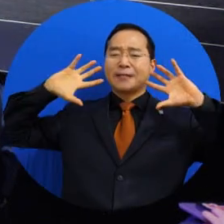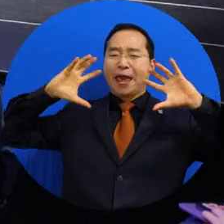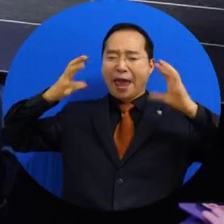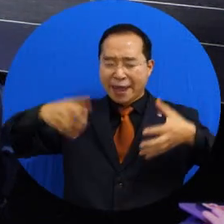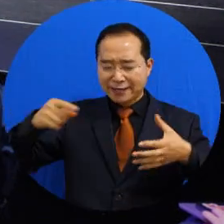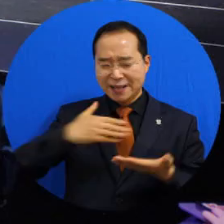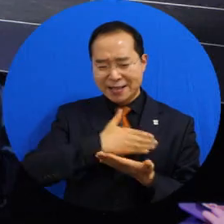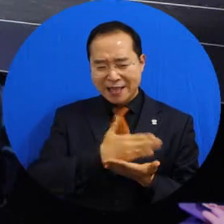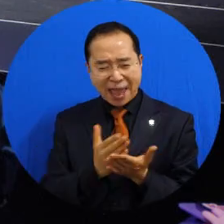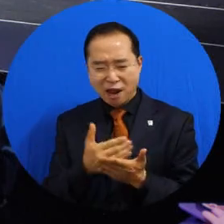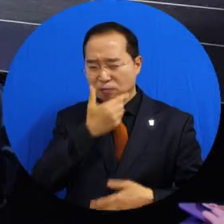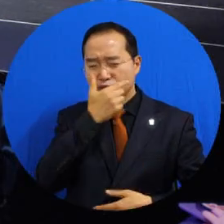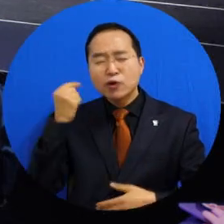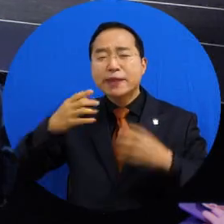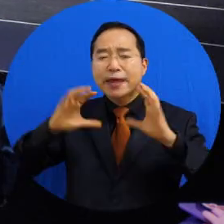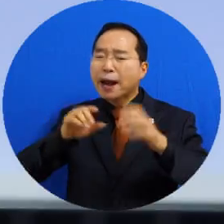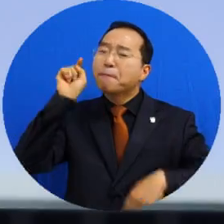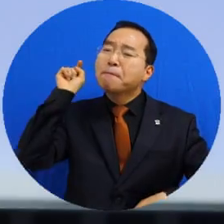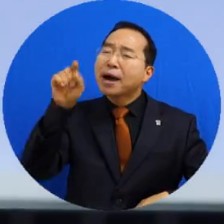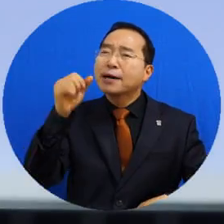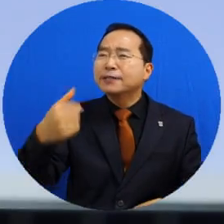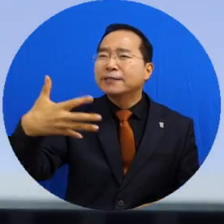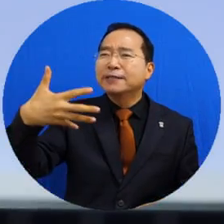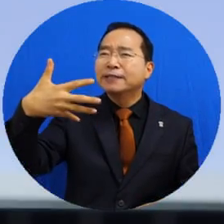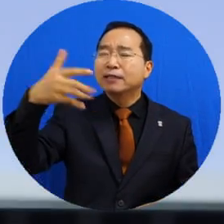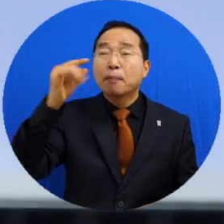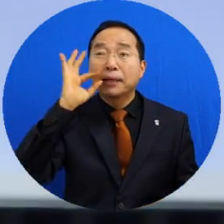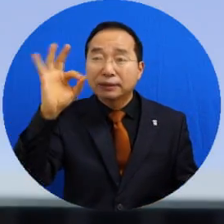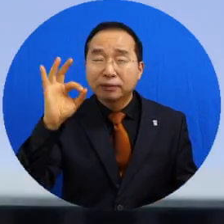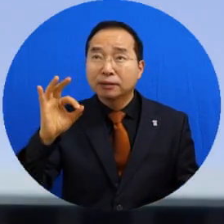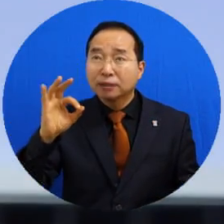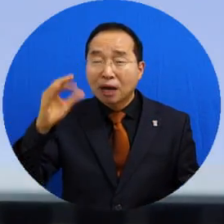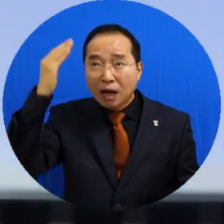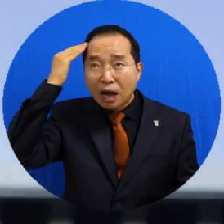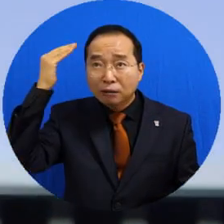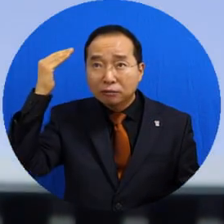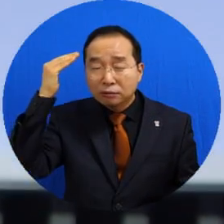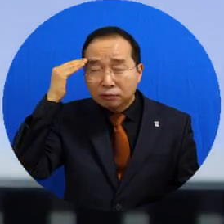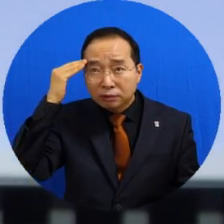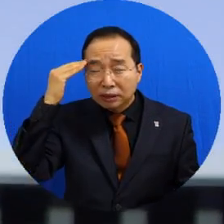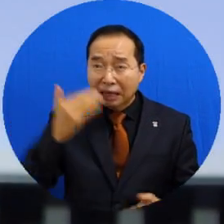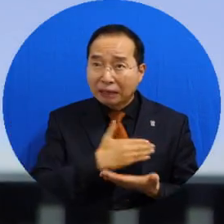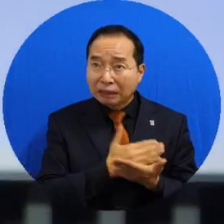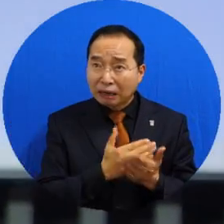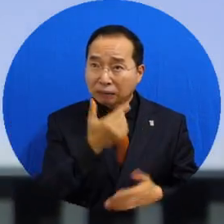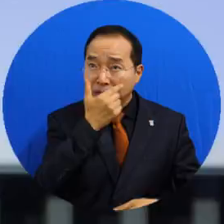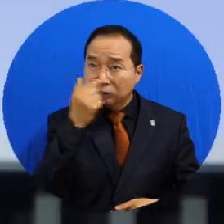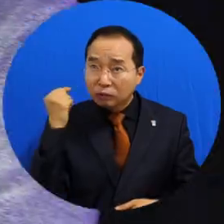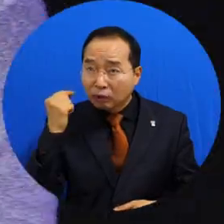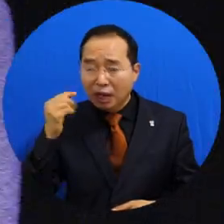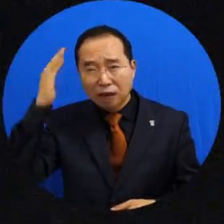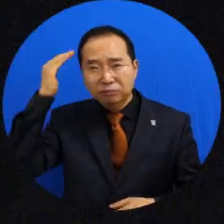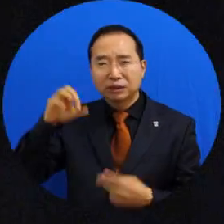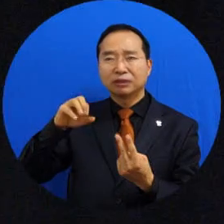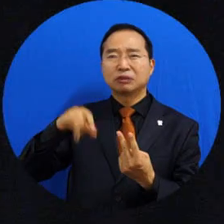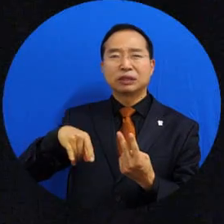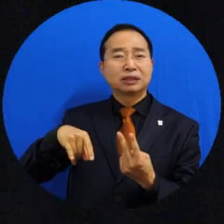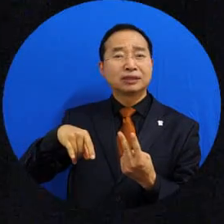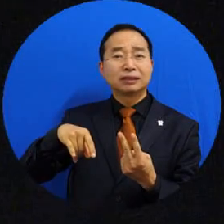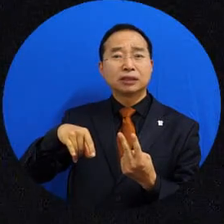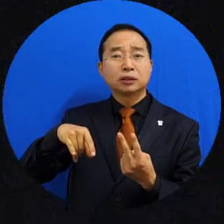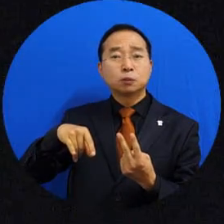결여된 나라를 쳐봤어요. 대한민국이 세계에서 다양성이 결여된 나라로 2위를